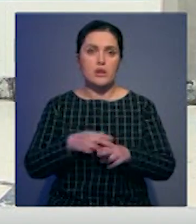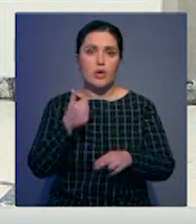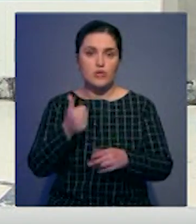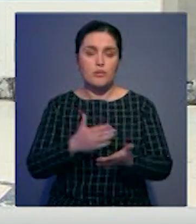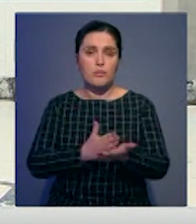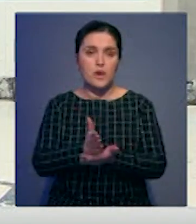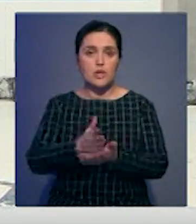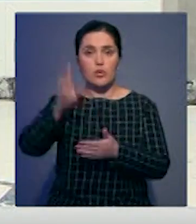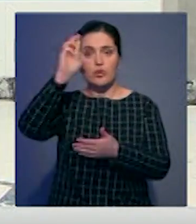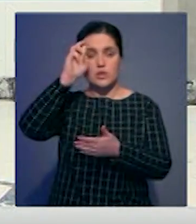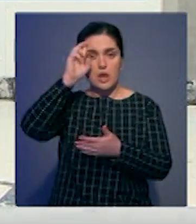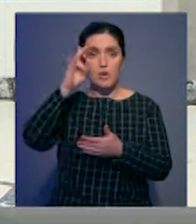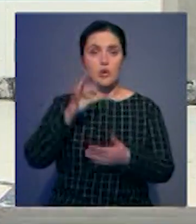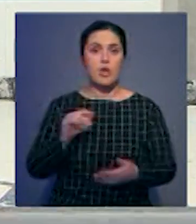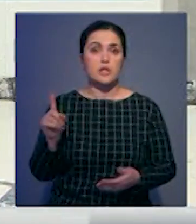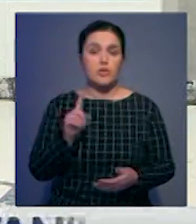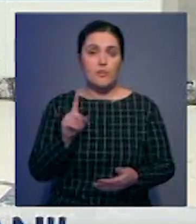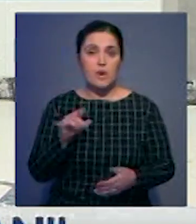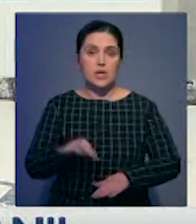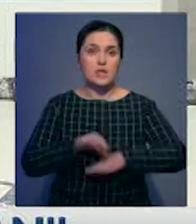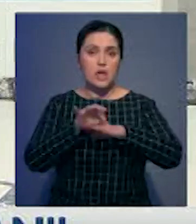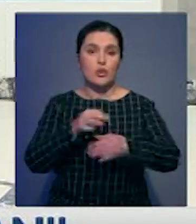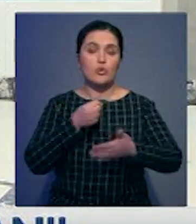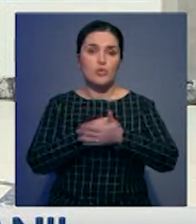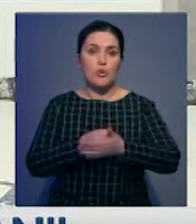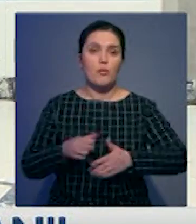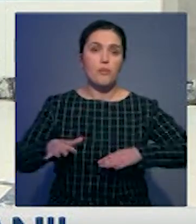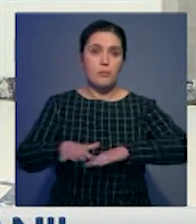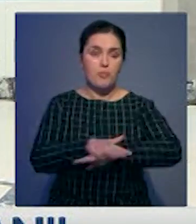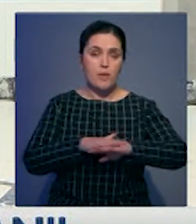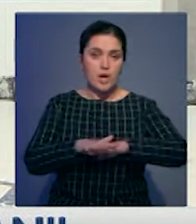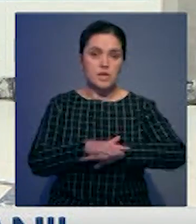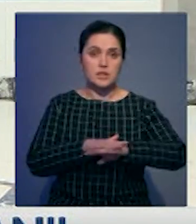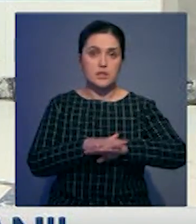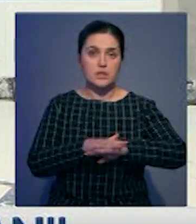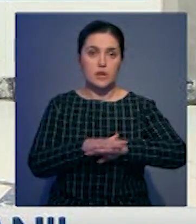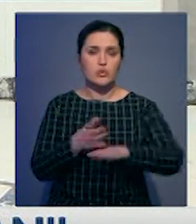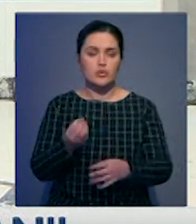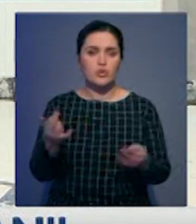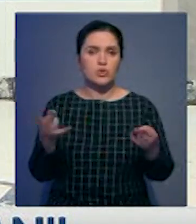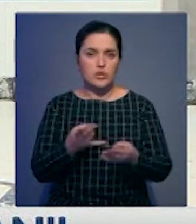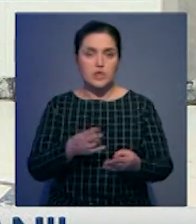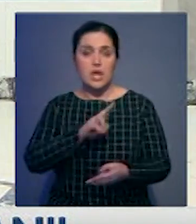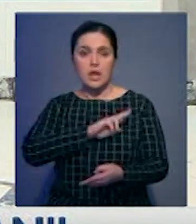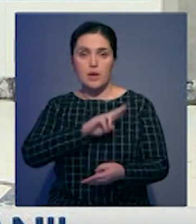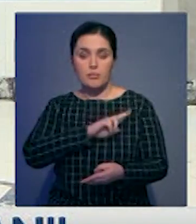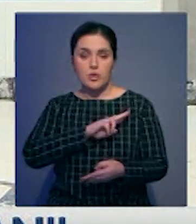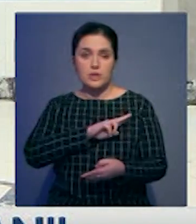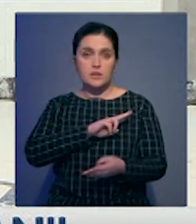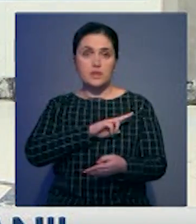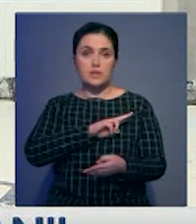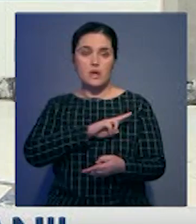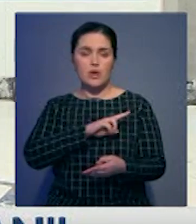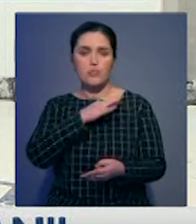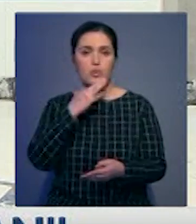государства. Но для того, чтобы она доходила до масс, все-таки, я считаю, еще надо работать. Потому что много